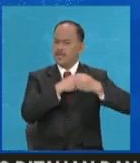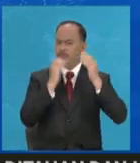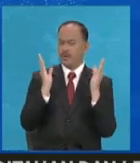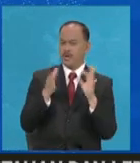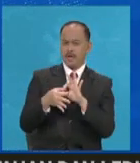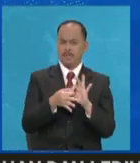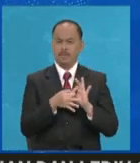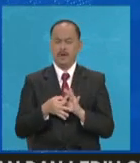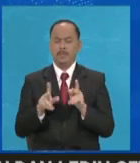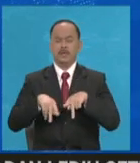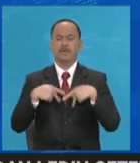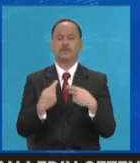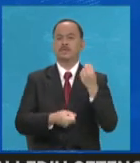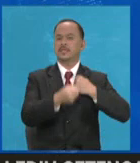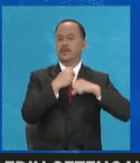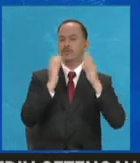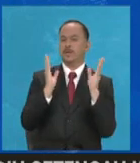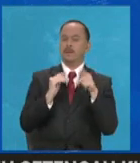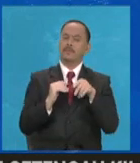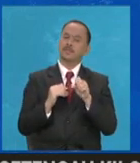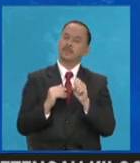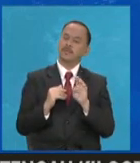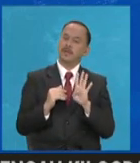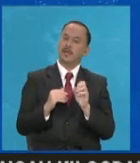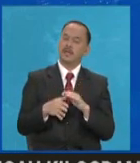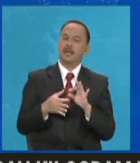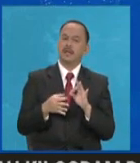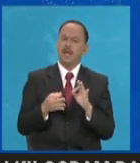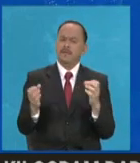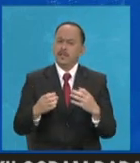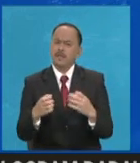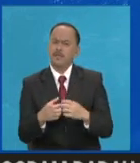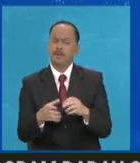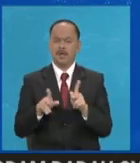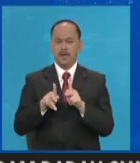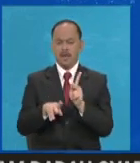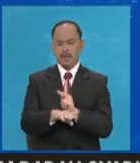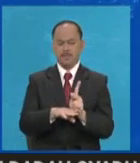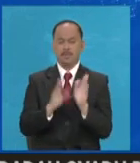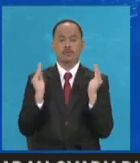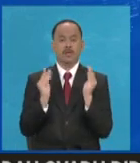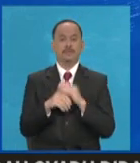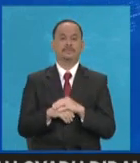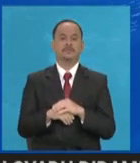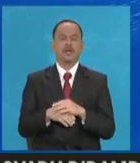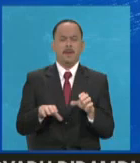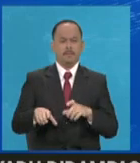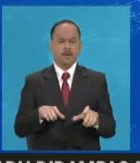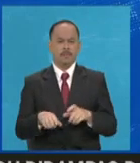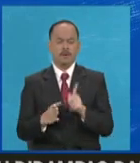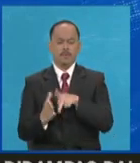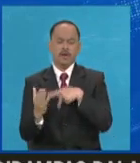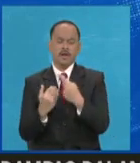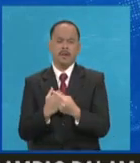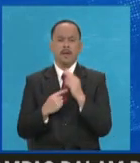kerjasama persatuan secara Brunei persebar dan persatuan Villa tele kebangsaan Negara Brunei Darussalam mengupayakan program